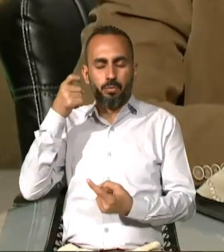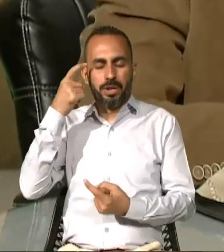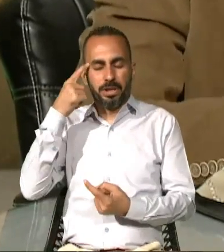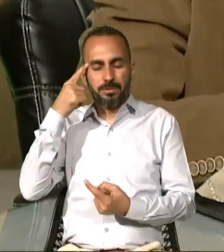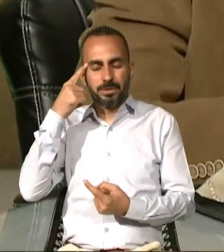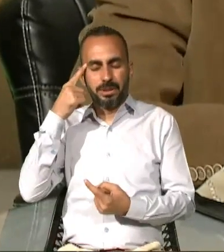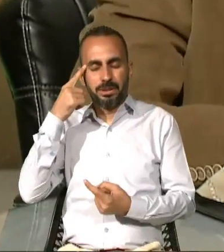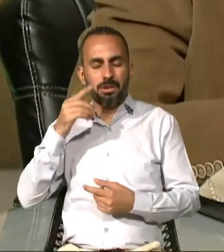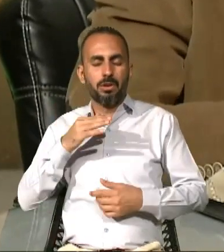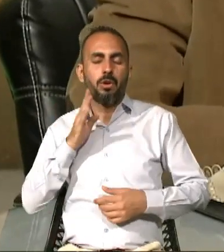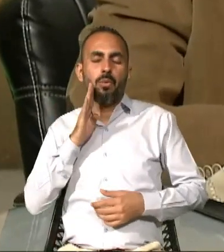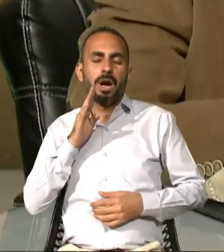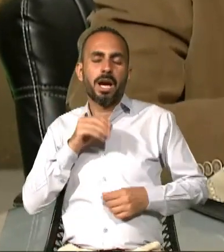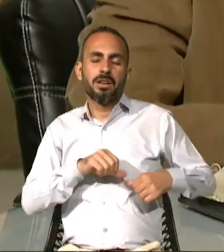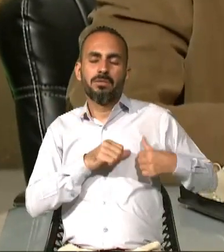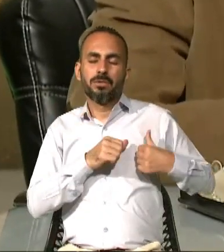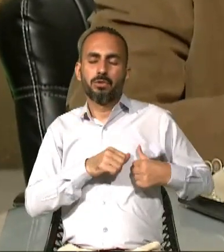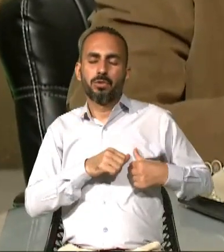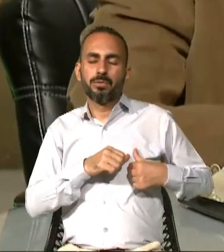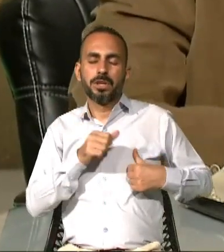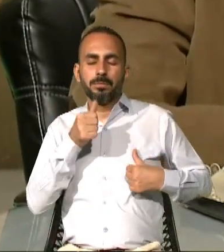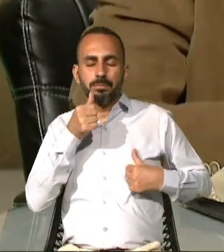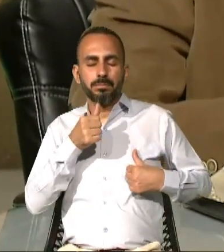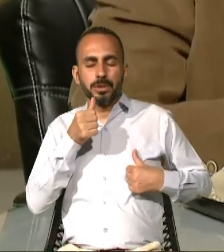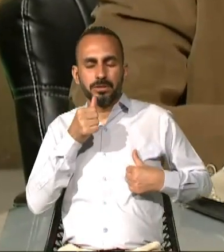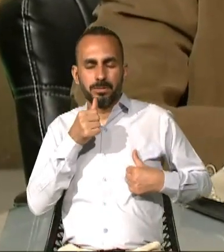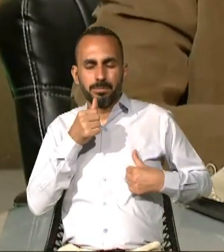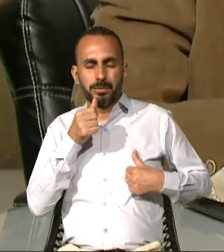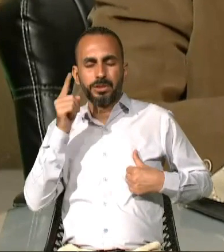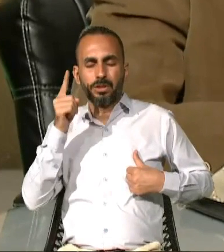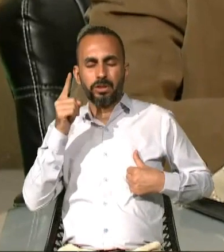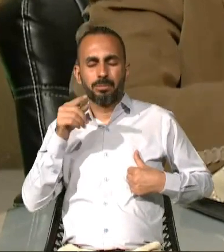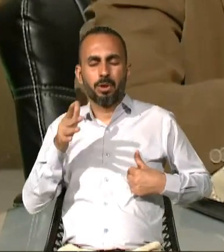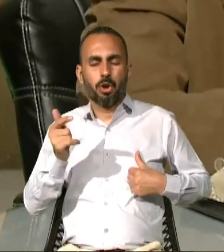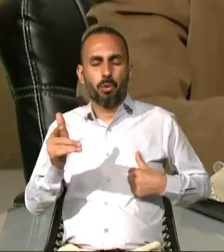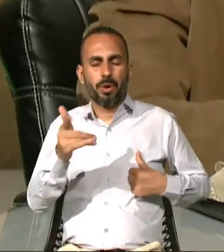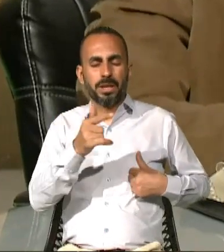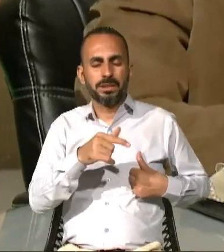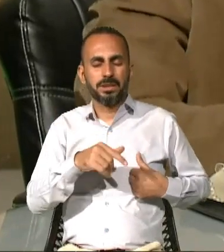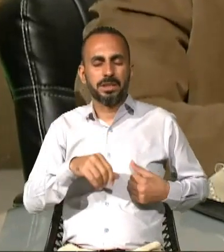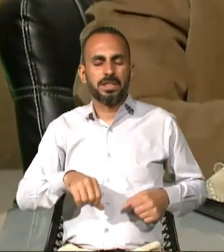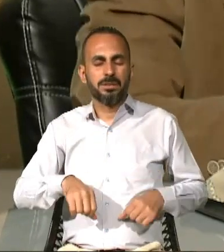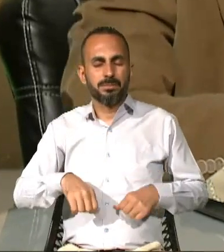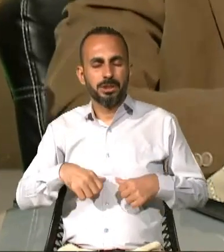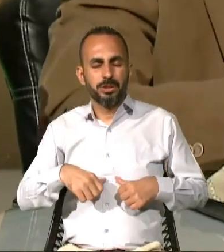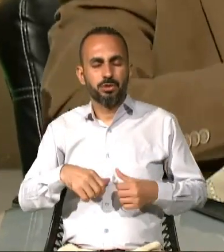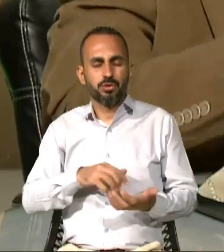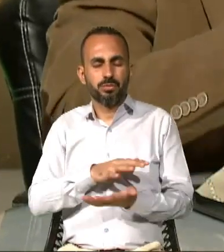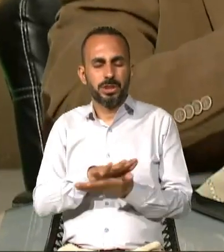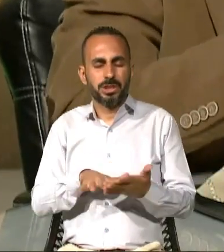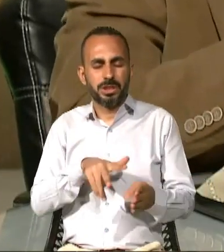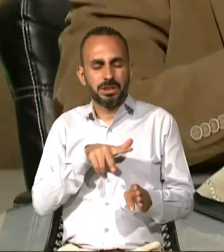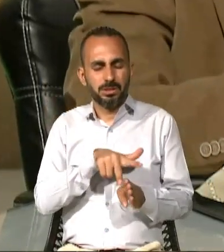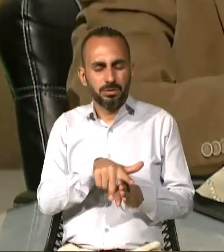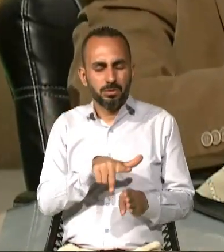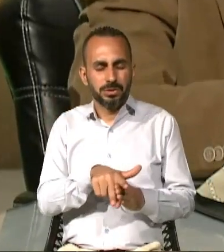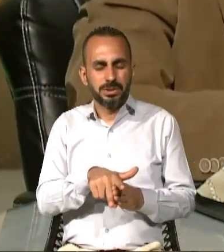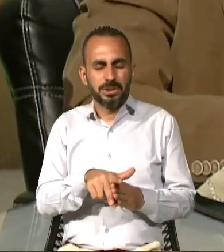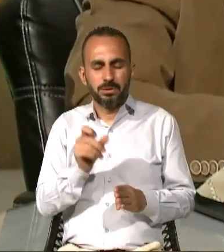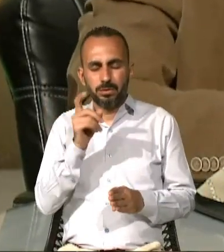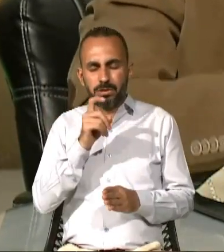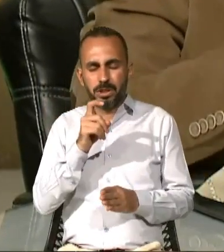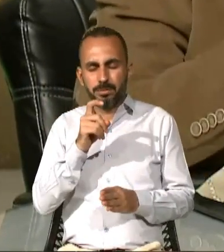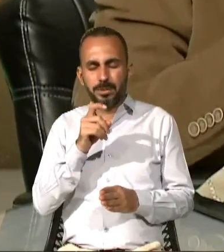سيما اخواتي اللي بيمروا في امور ضيقه ومؤلمه ومتعبه، لكن من فضلك ارفع كل راس محنيه يا